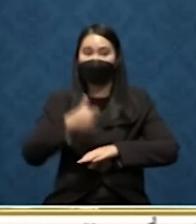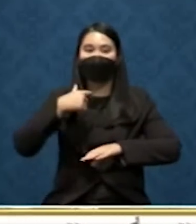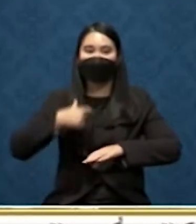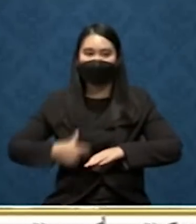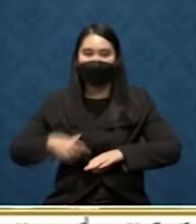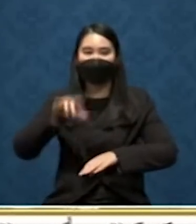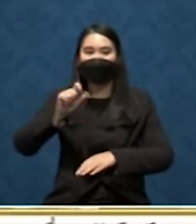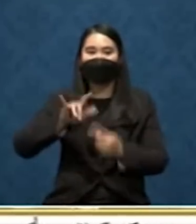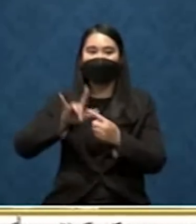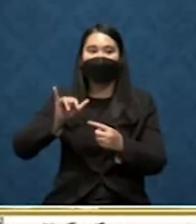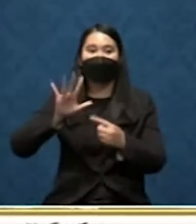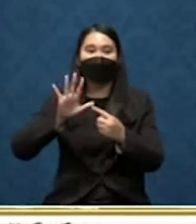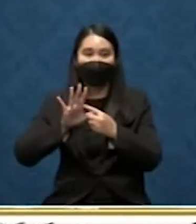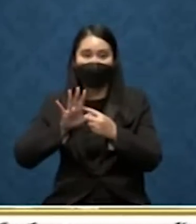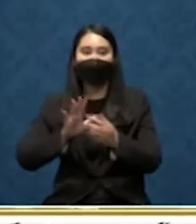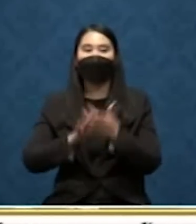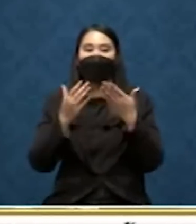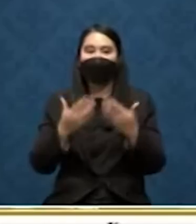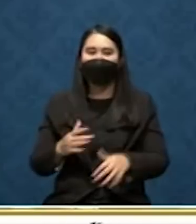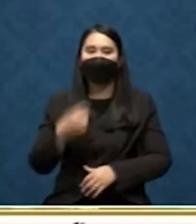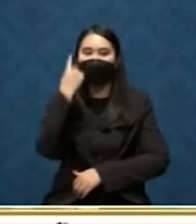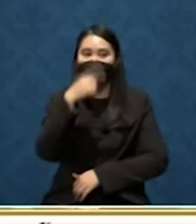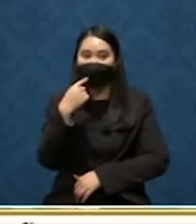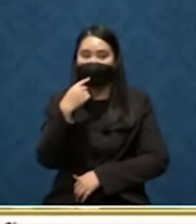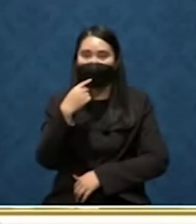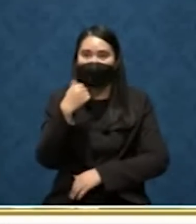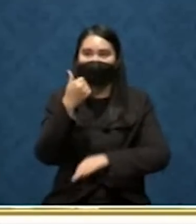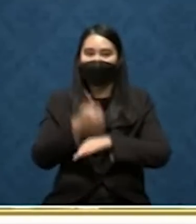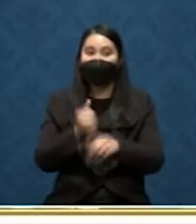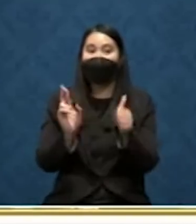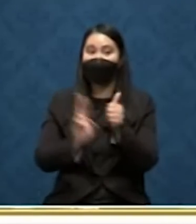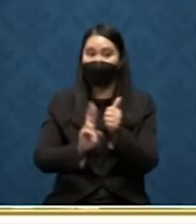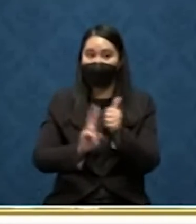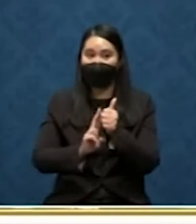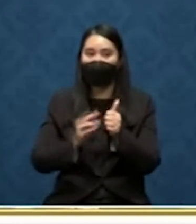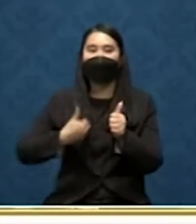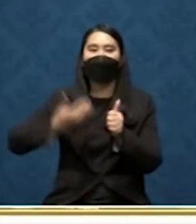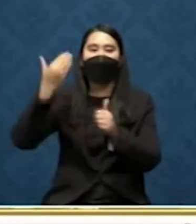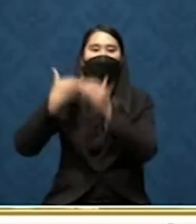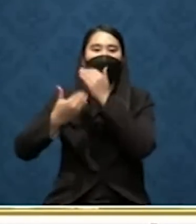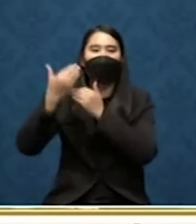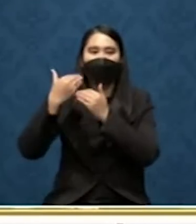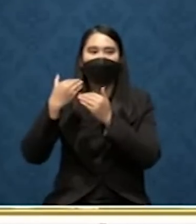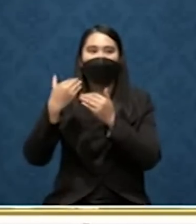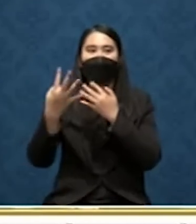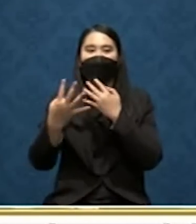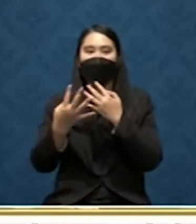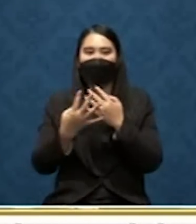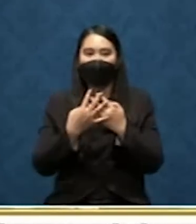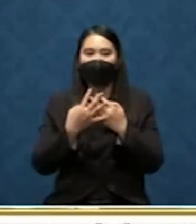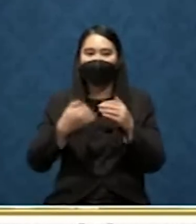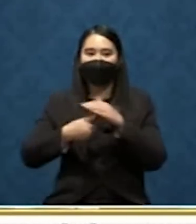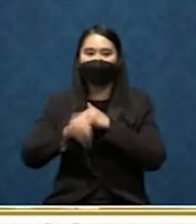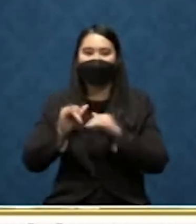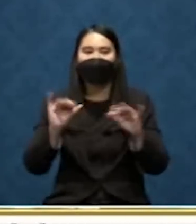อาญาและนอกจากนั้น ก็มีลองอธิบดีสารท่านหนึ่งที่เคยมีประวัิไมให้ประกนตัวจำเลยค